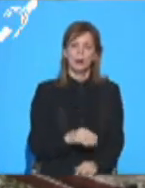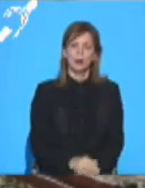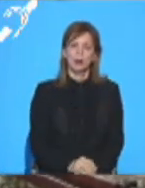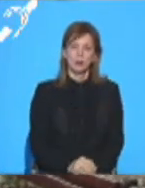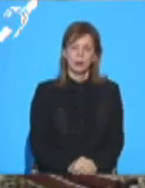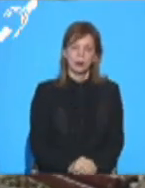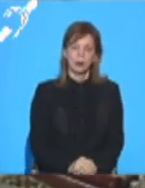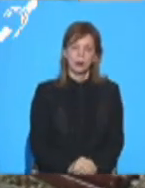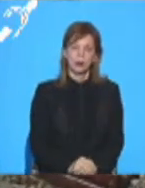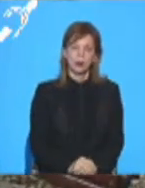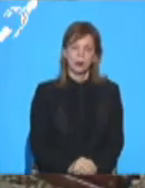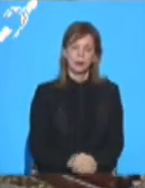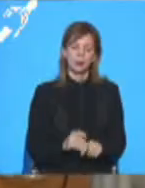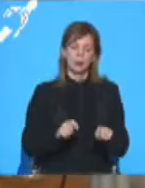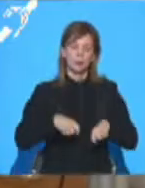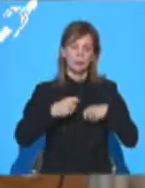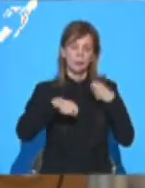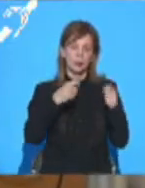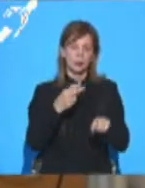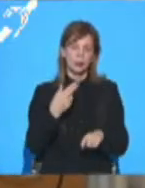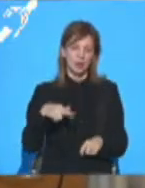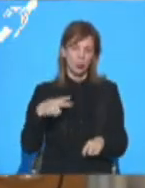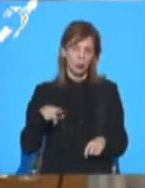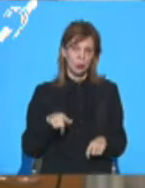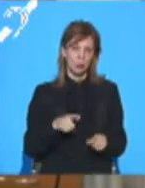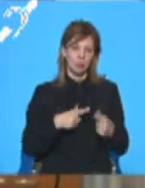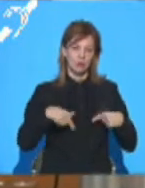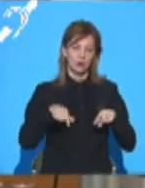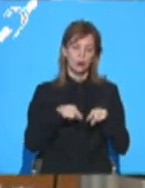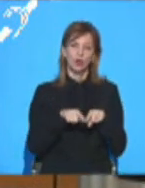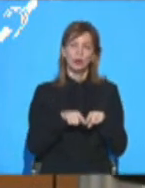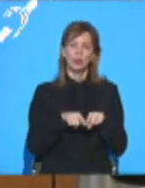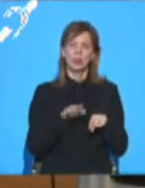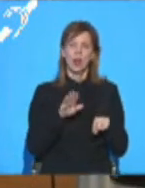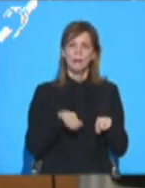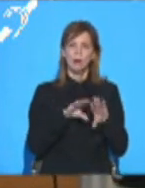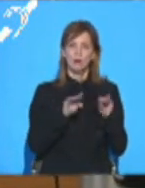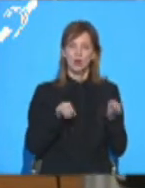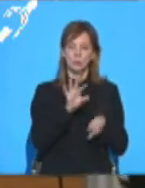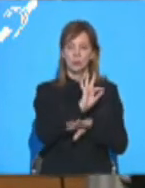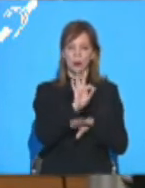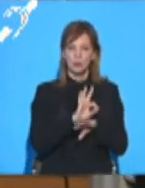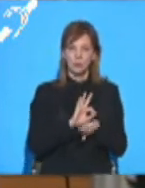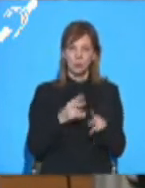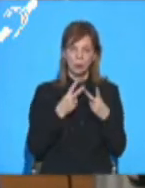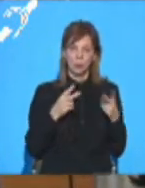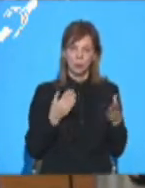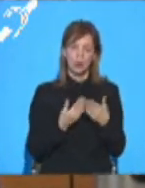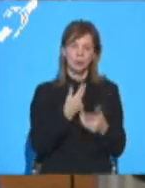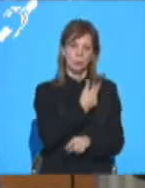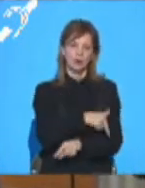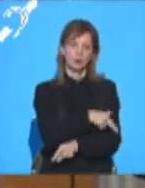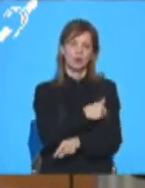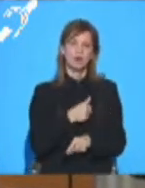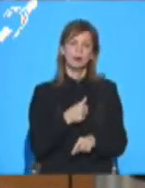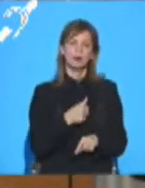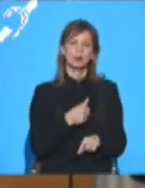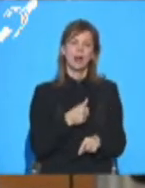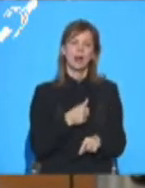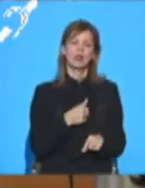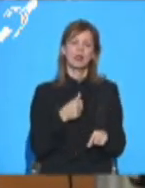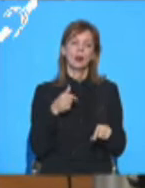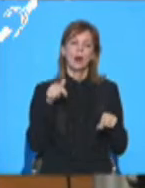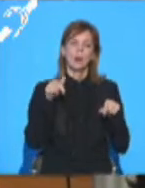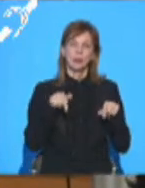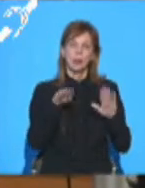mare. Investițiile continuă, noi ne-am asumat multe proiecte importante pentru Spitalul Județean. Numai prin programul